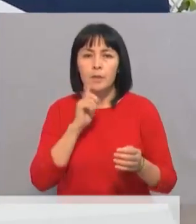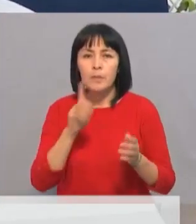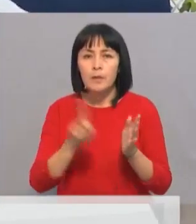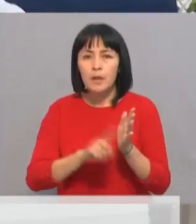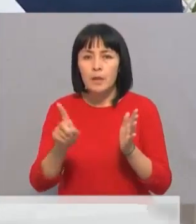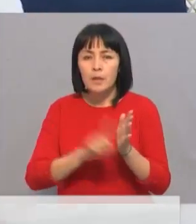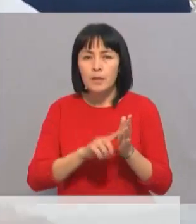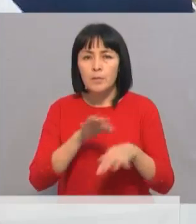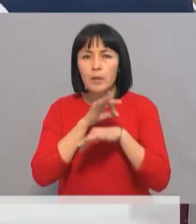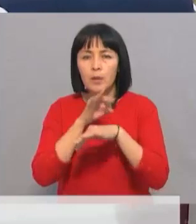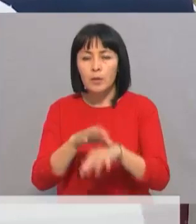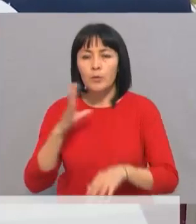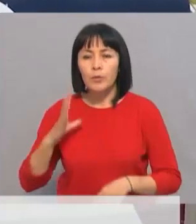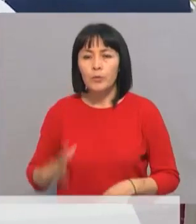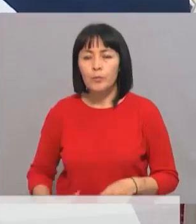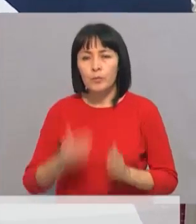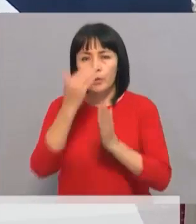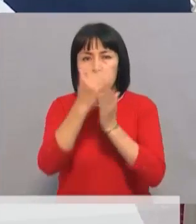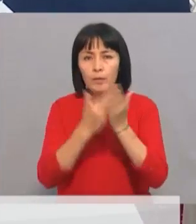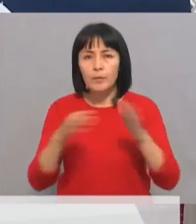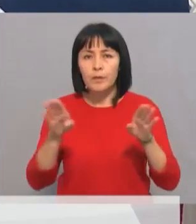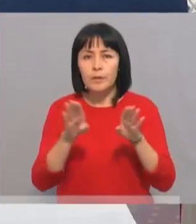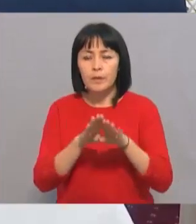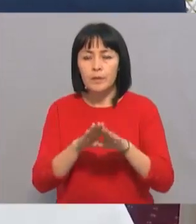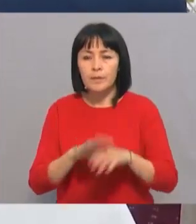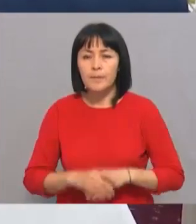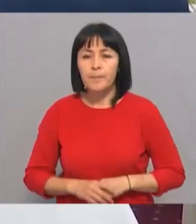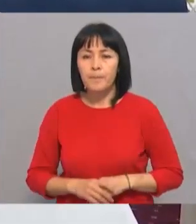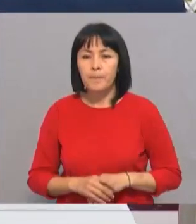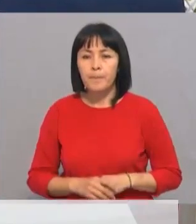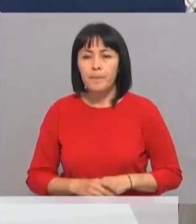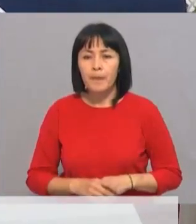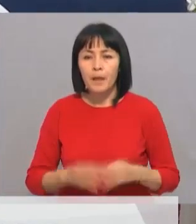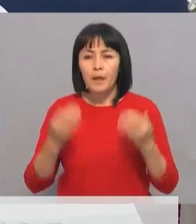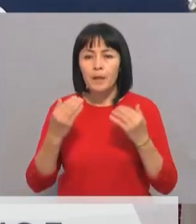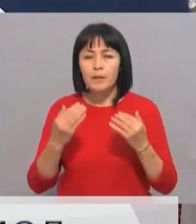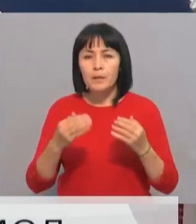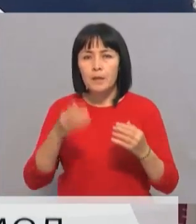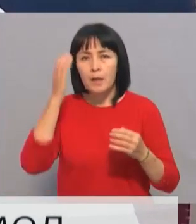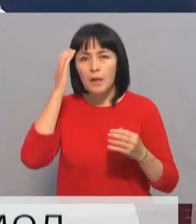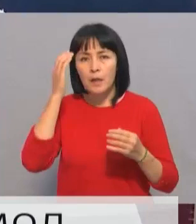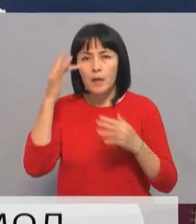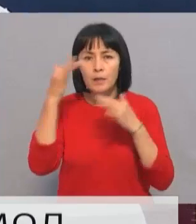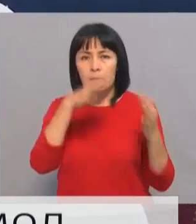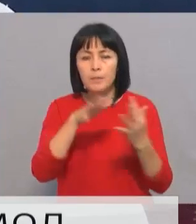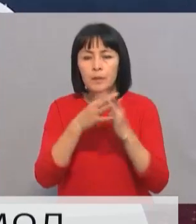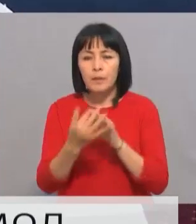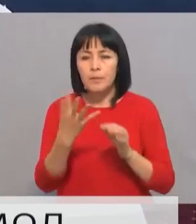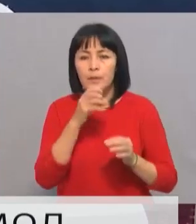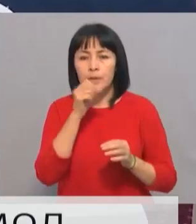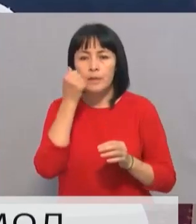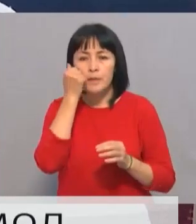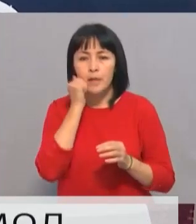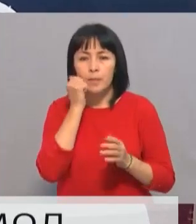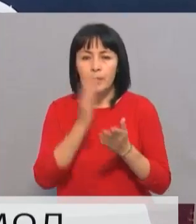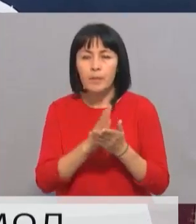тұрды. Тасымалдау кезінде бұл графикке сәйкес аумақтардан келетін тұғын. Қарыспаннан қазір бір 5 апамыз бар, қазір бүгін 3-ші келді. Өздері азанда келіп